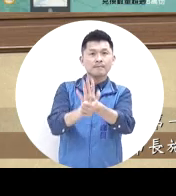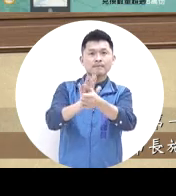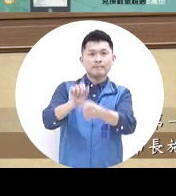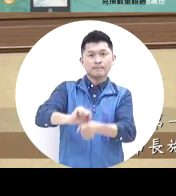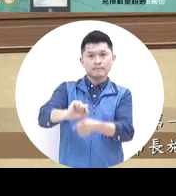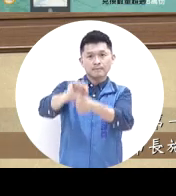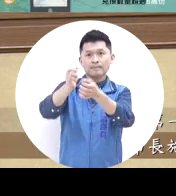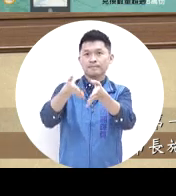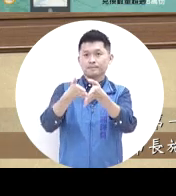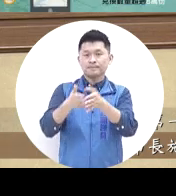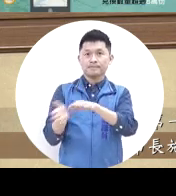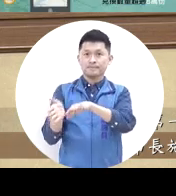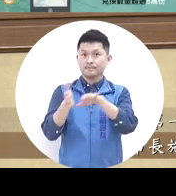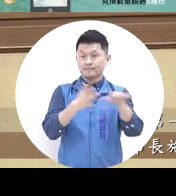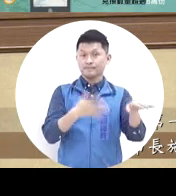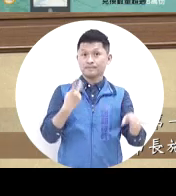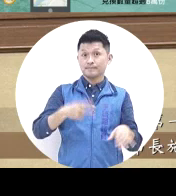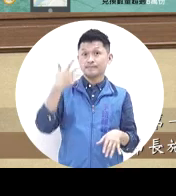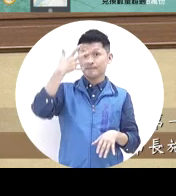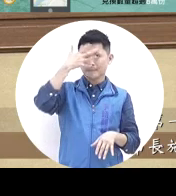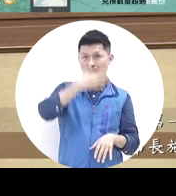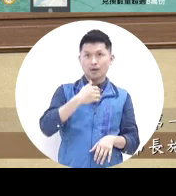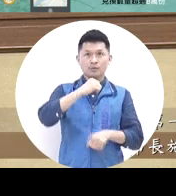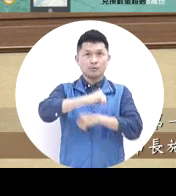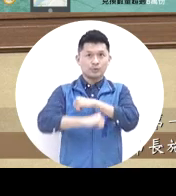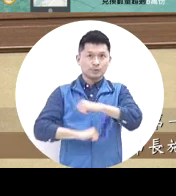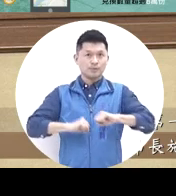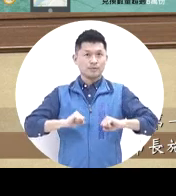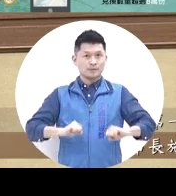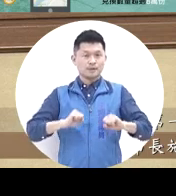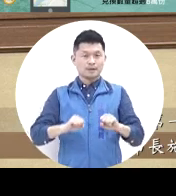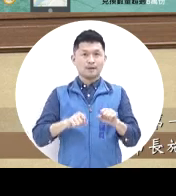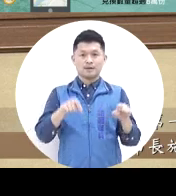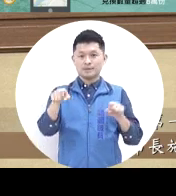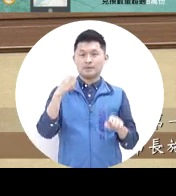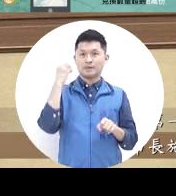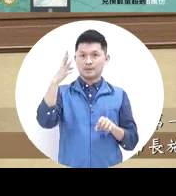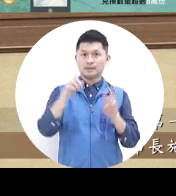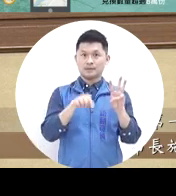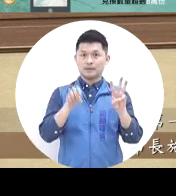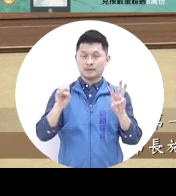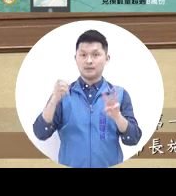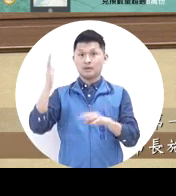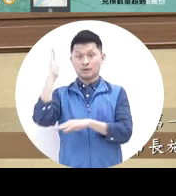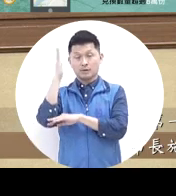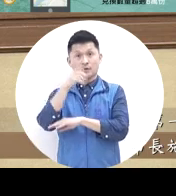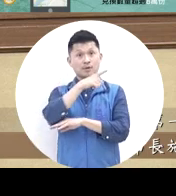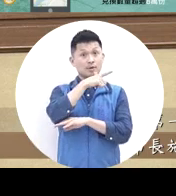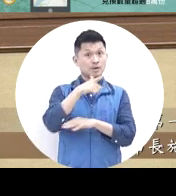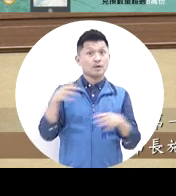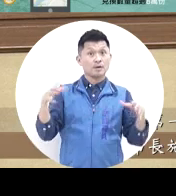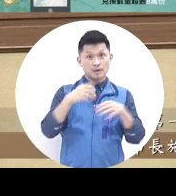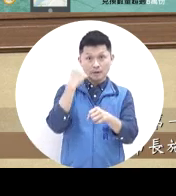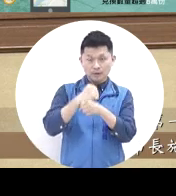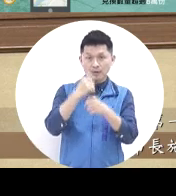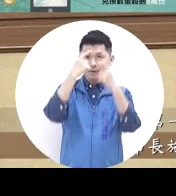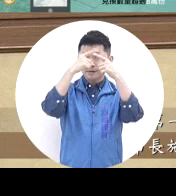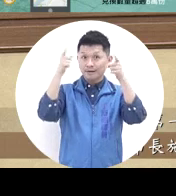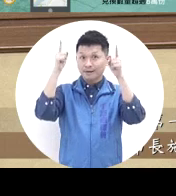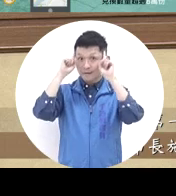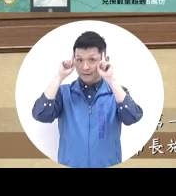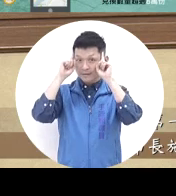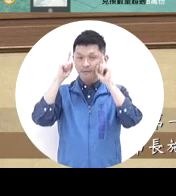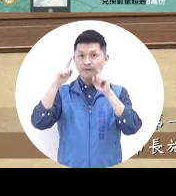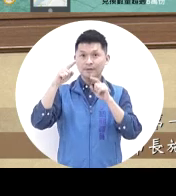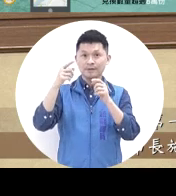至于有关长者的动健康3.0，公私立合作以及跟大专院校用智慧